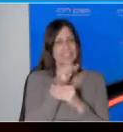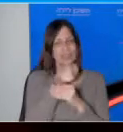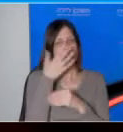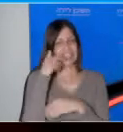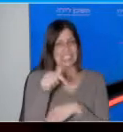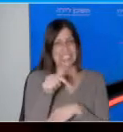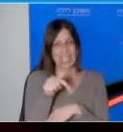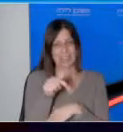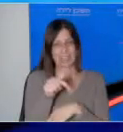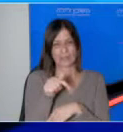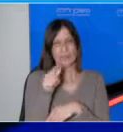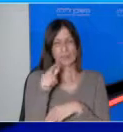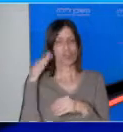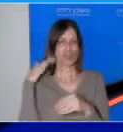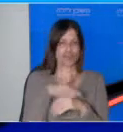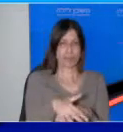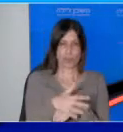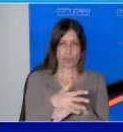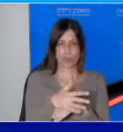ישראל, שהשפיעו